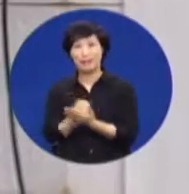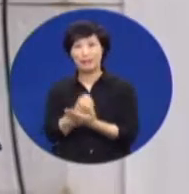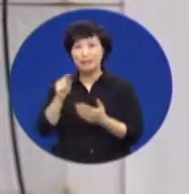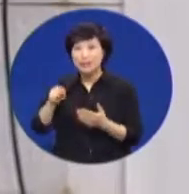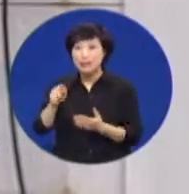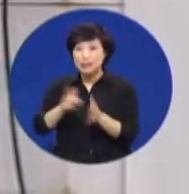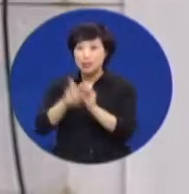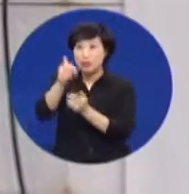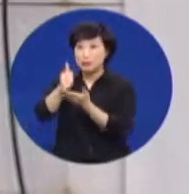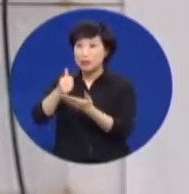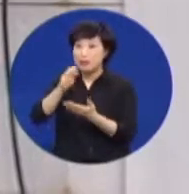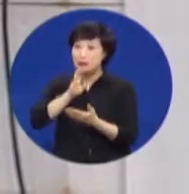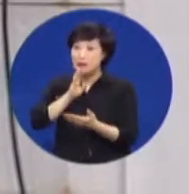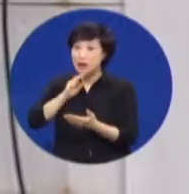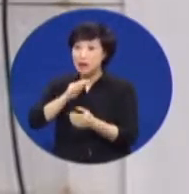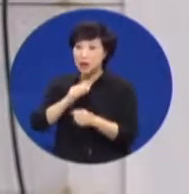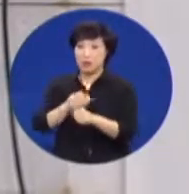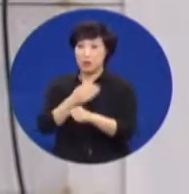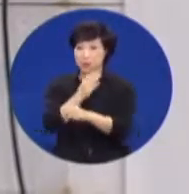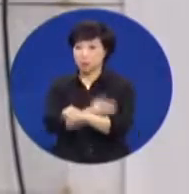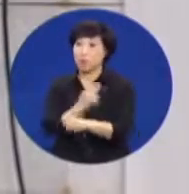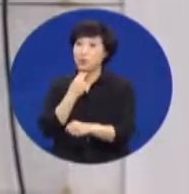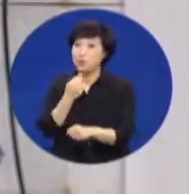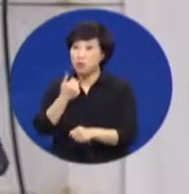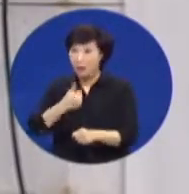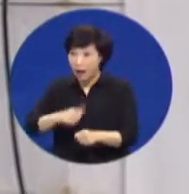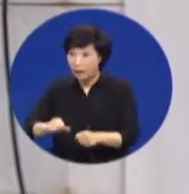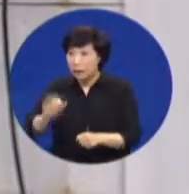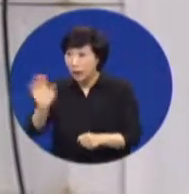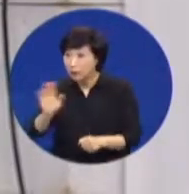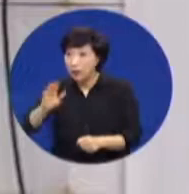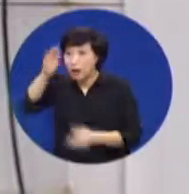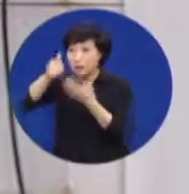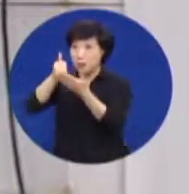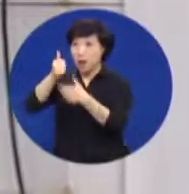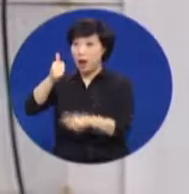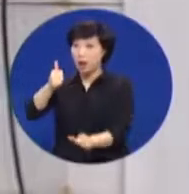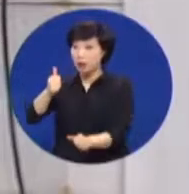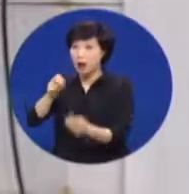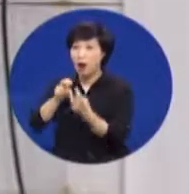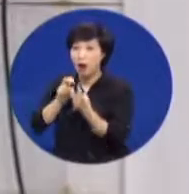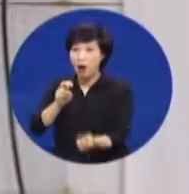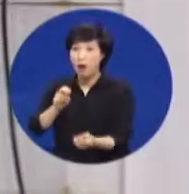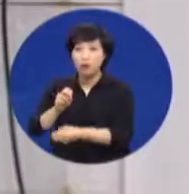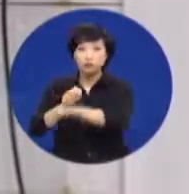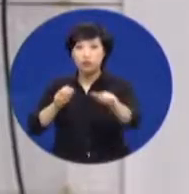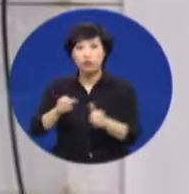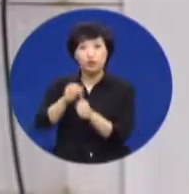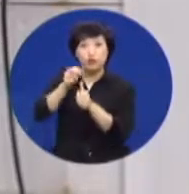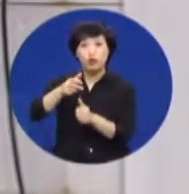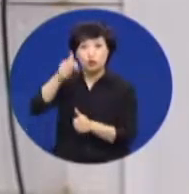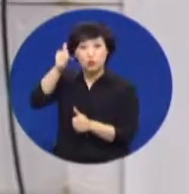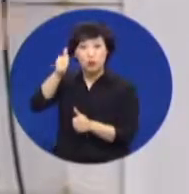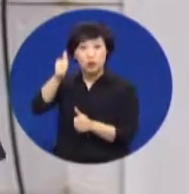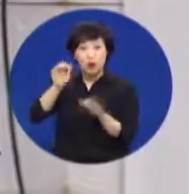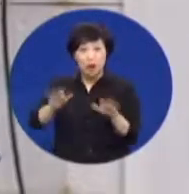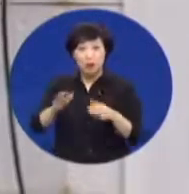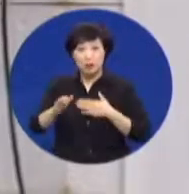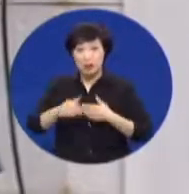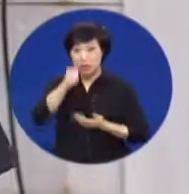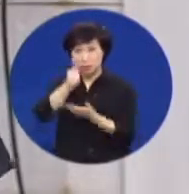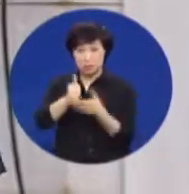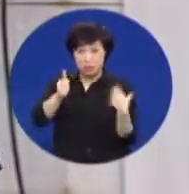그분이 목수의 아들이 아니라 하나님의 아들, 우리 구세주 메시아, 내